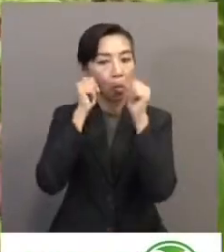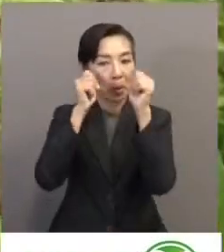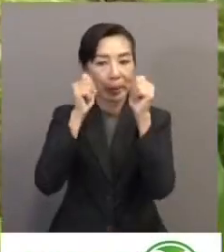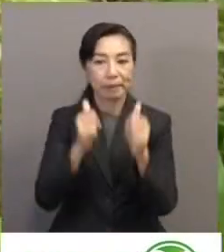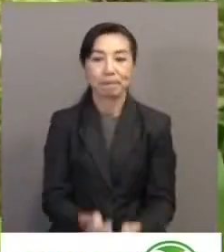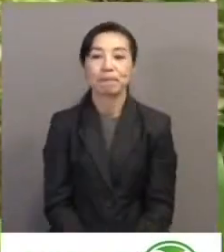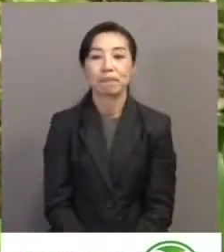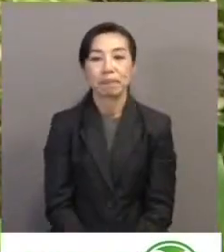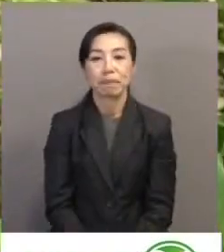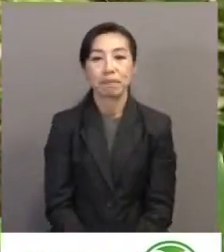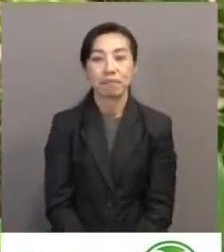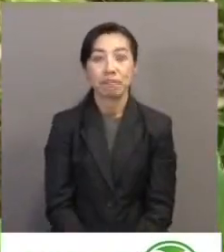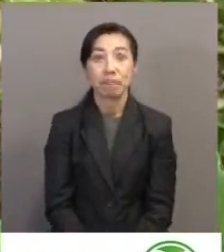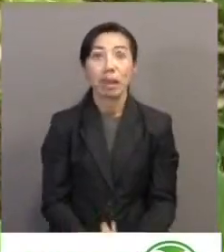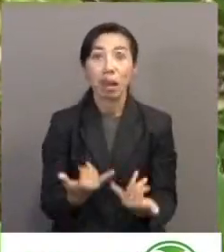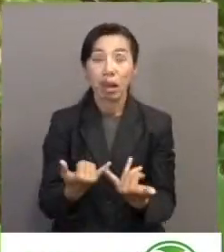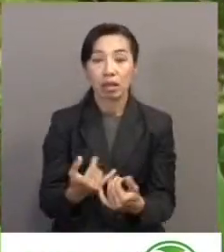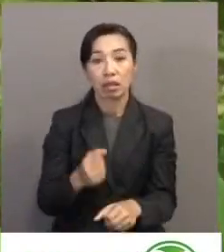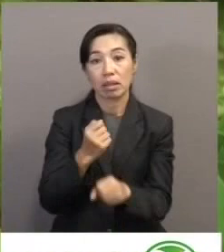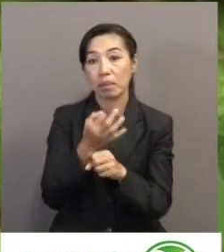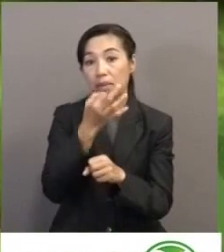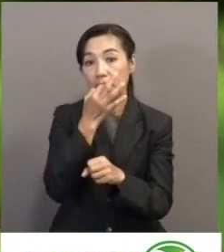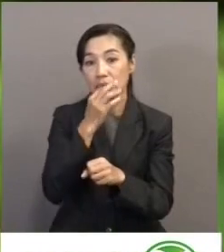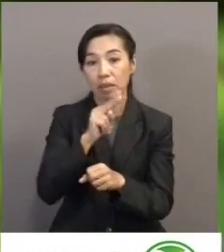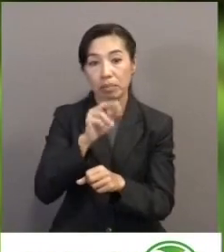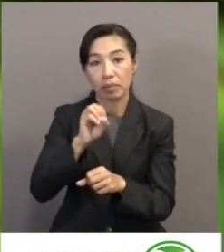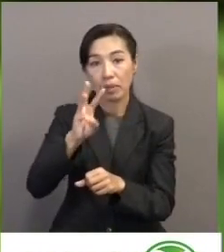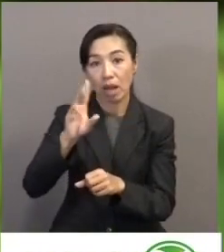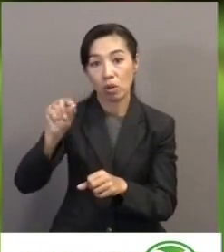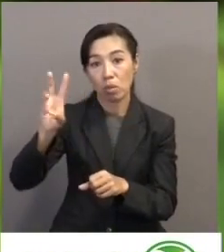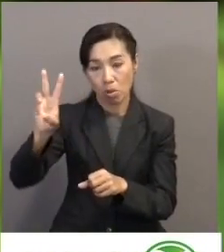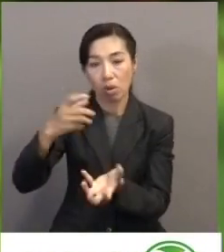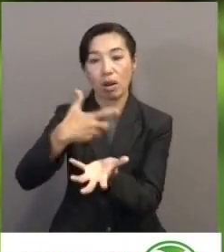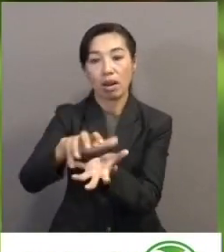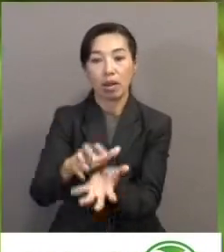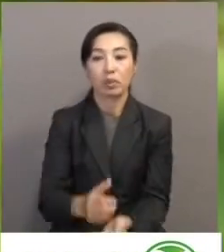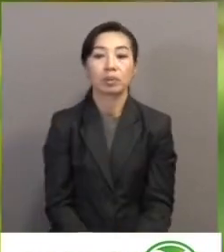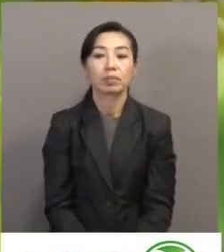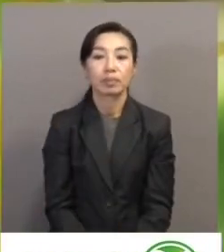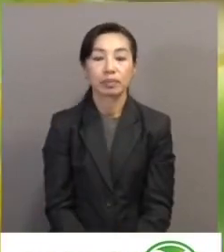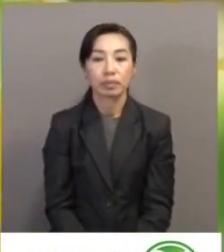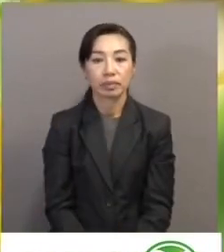ณผู้ชม wow. พิกัดทำกินนาง26รายงาน